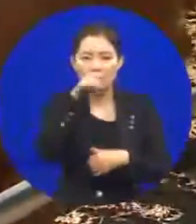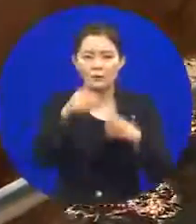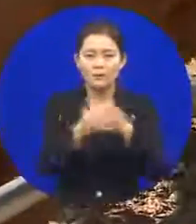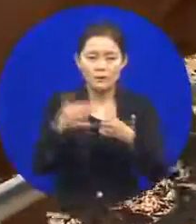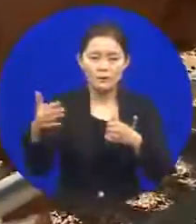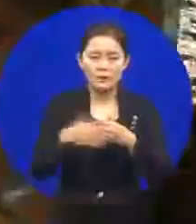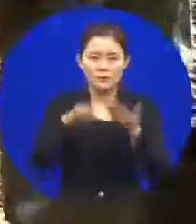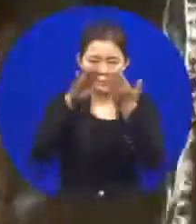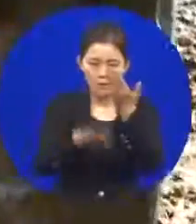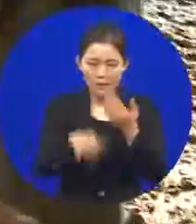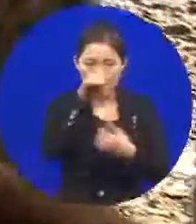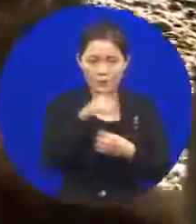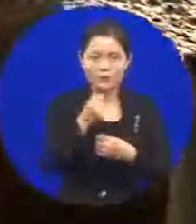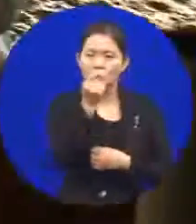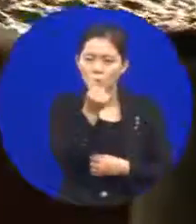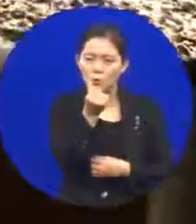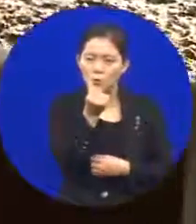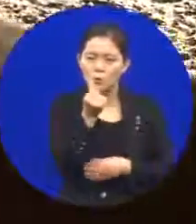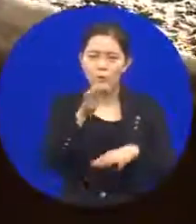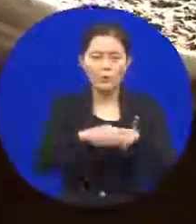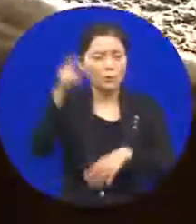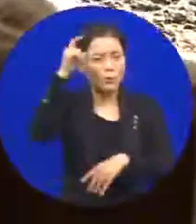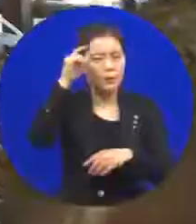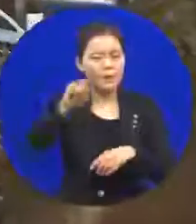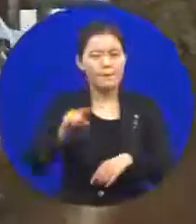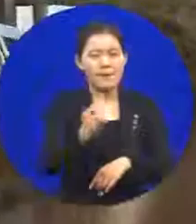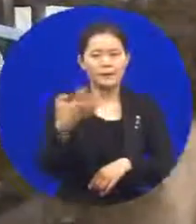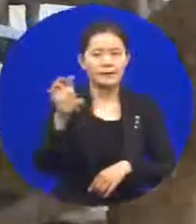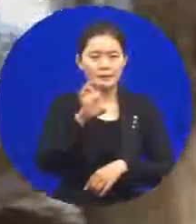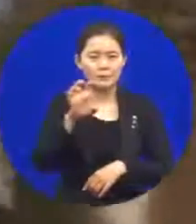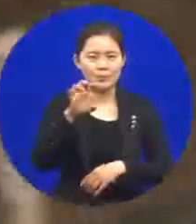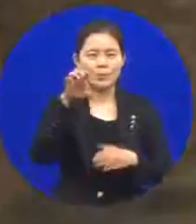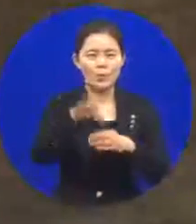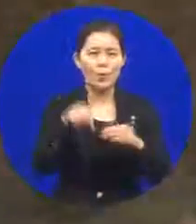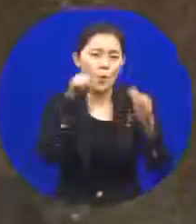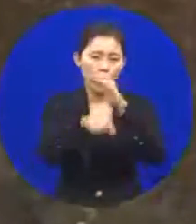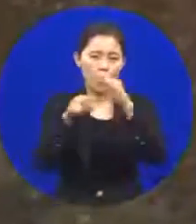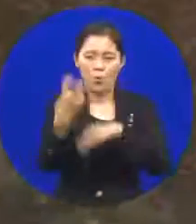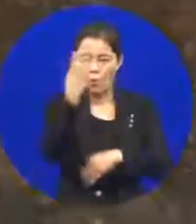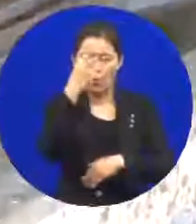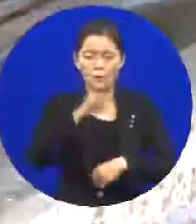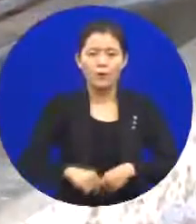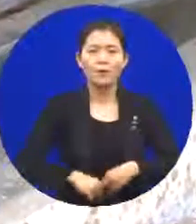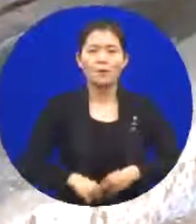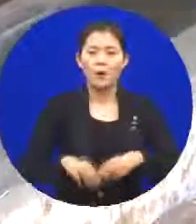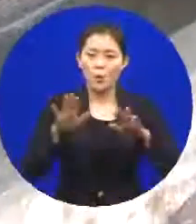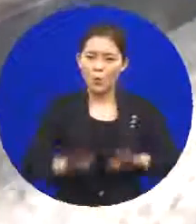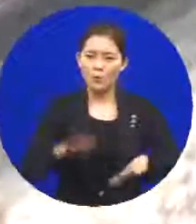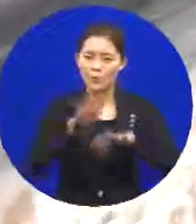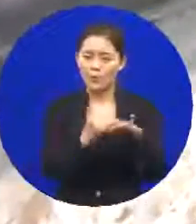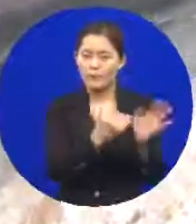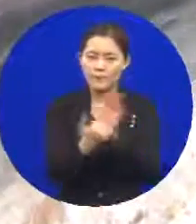농가와 천두 미만의 소규모 양돈농가 등 140여 곳입니다. 점검반은 예방백신 접종을 독려하고